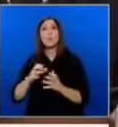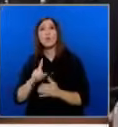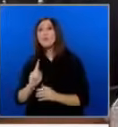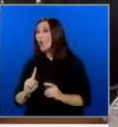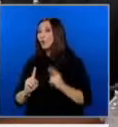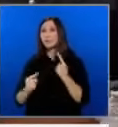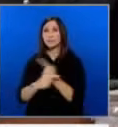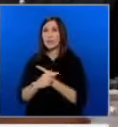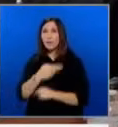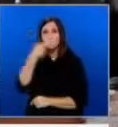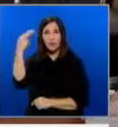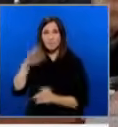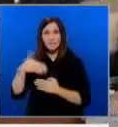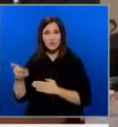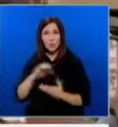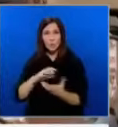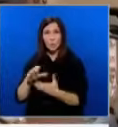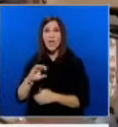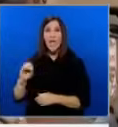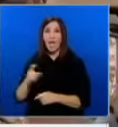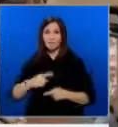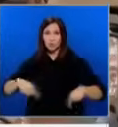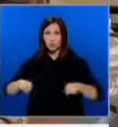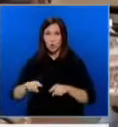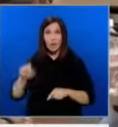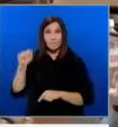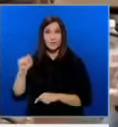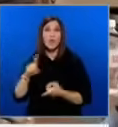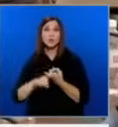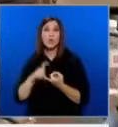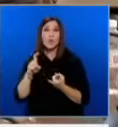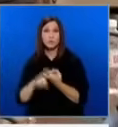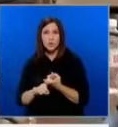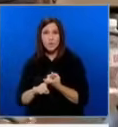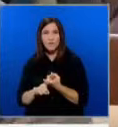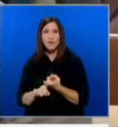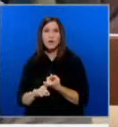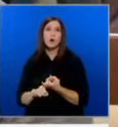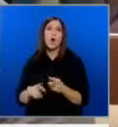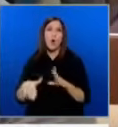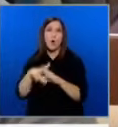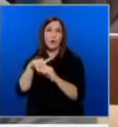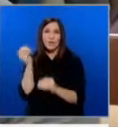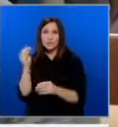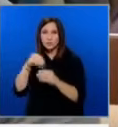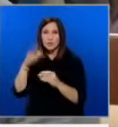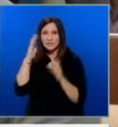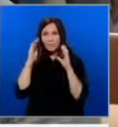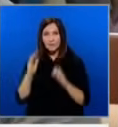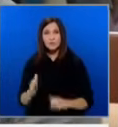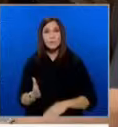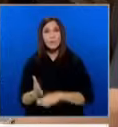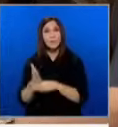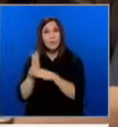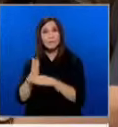и разминавания по темите външна политика и еврозона. Партията на Костадин Костадинов обаче отказа да участва в